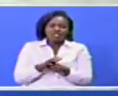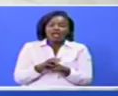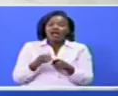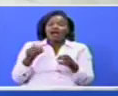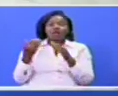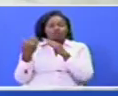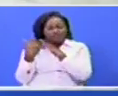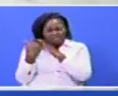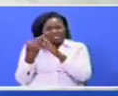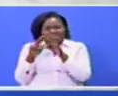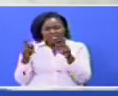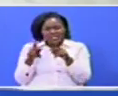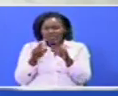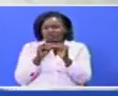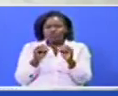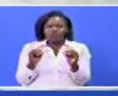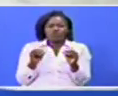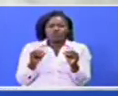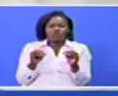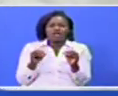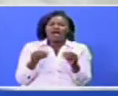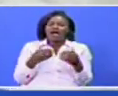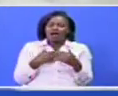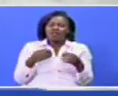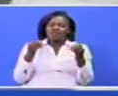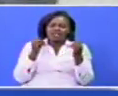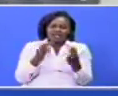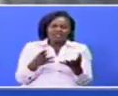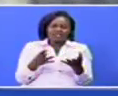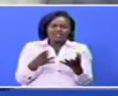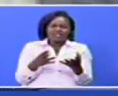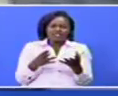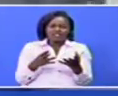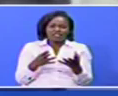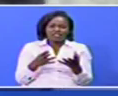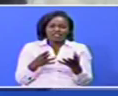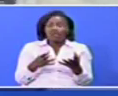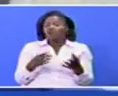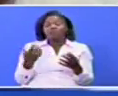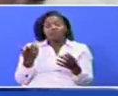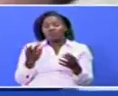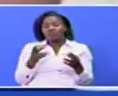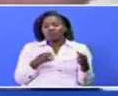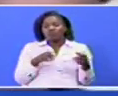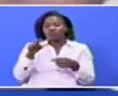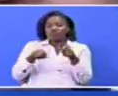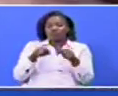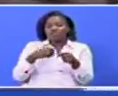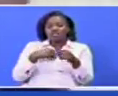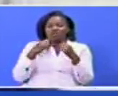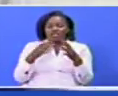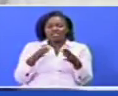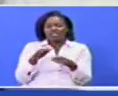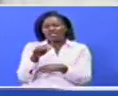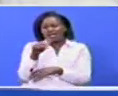kulala. Hatuna hata kitu yoyote. Tuangalia hata pahali tuko saa hii. Hatuna alternative. Tunaomba tusaidiwe na